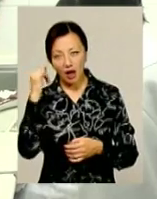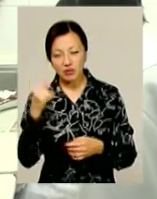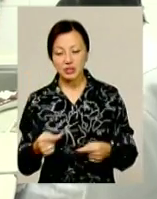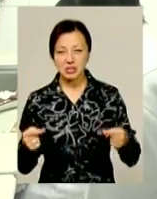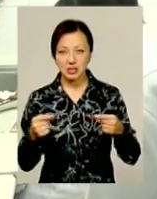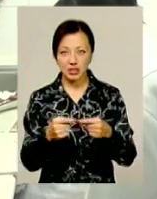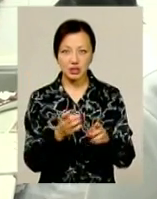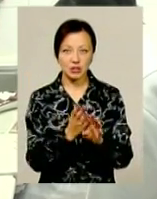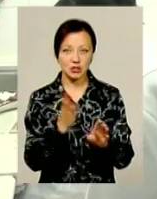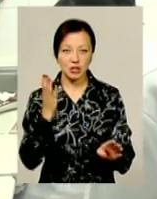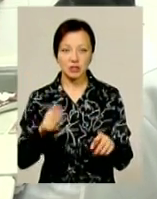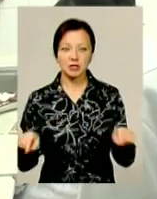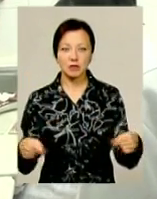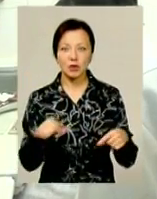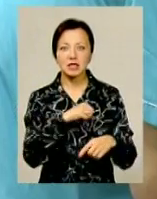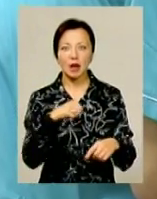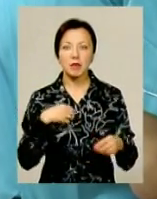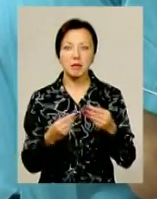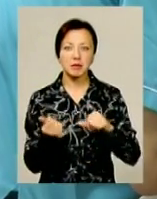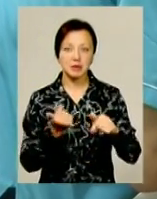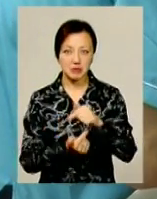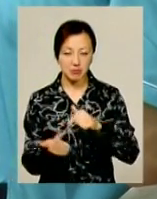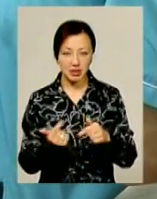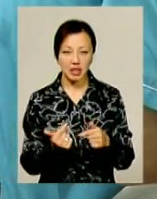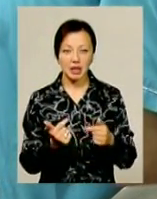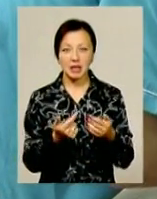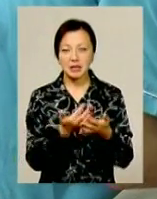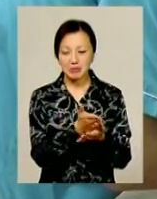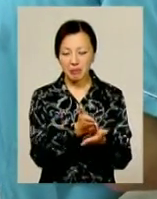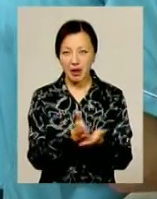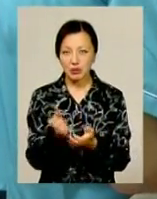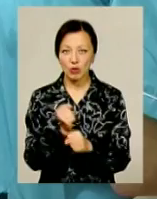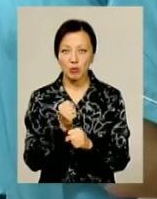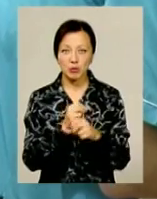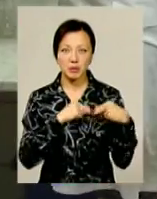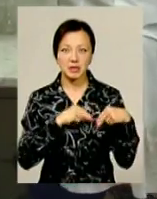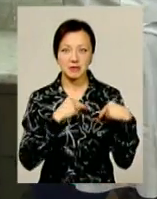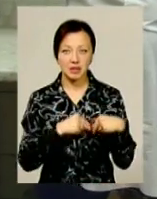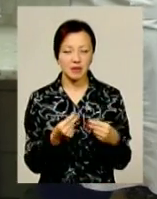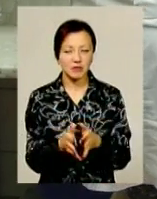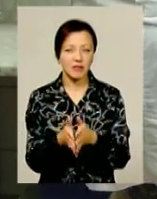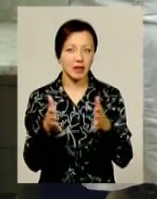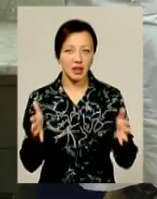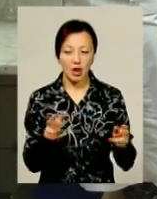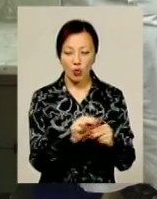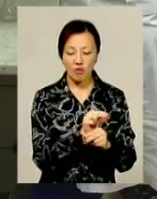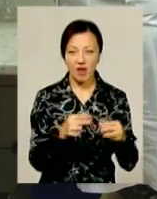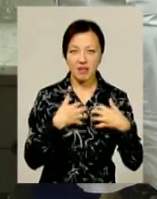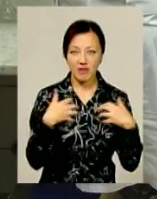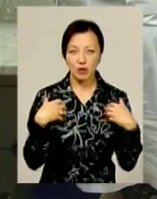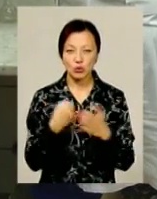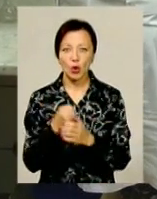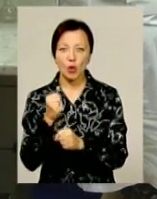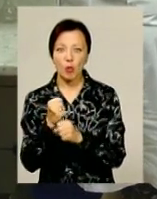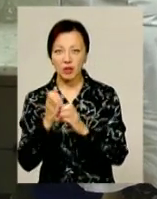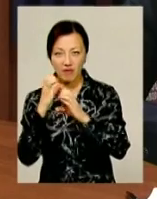згідно черги, яку створюють самі підприємці. Спектр роботи працівників ветеринарної медицини доволі широкий – від лікування тварин і до роботи